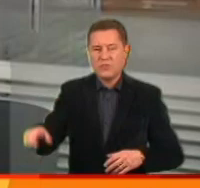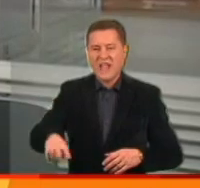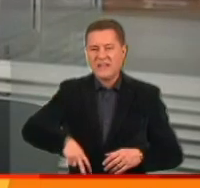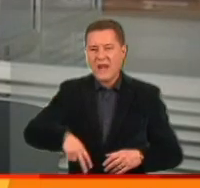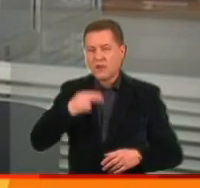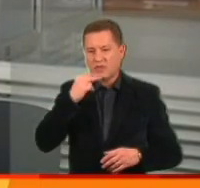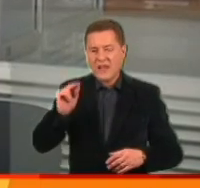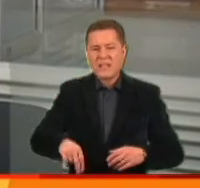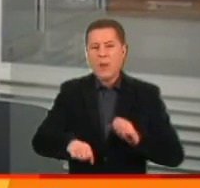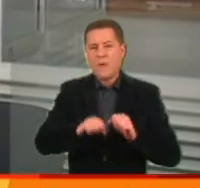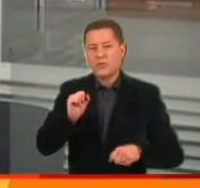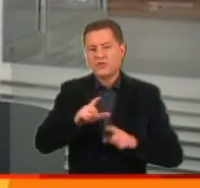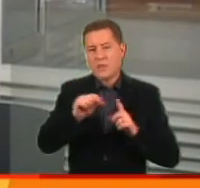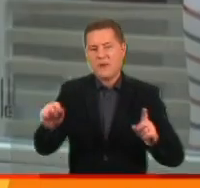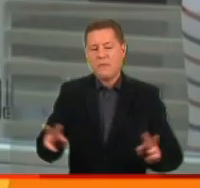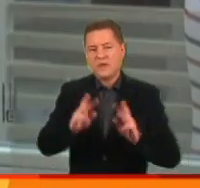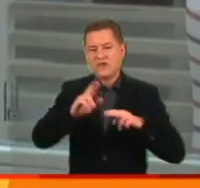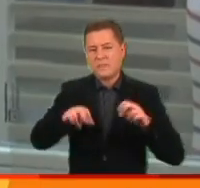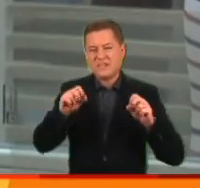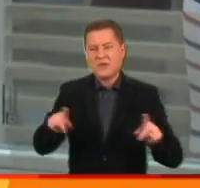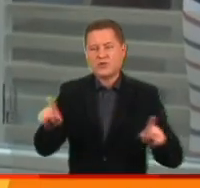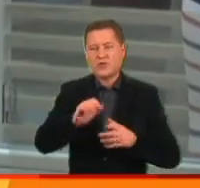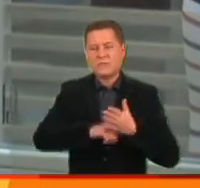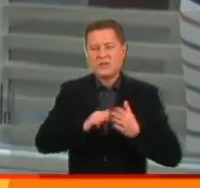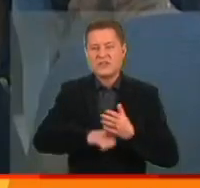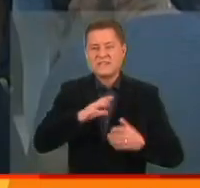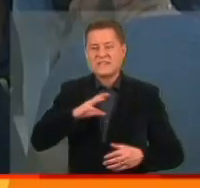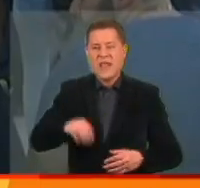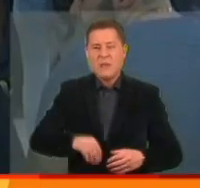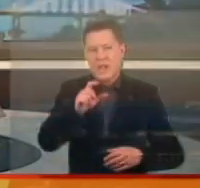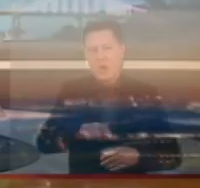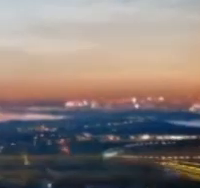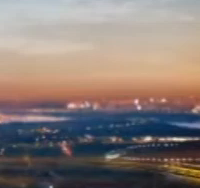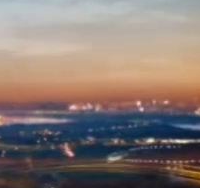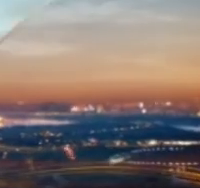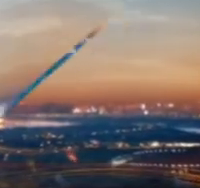закидають порушення правил пожежної безпеки, що спричинило загибель людей.